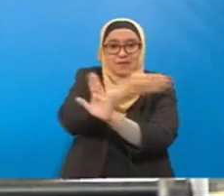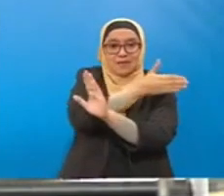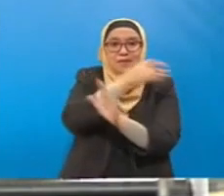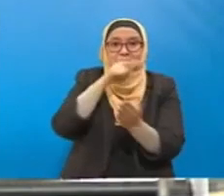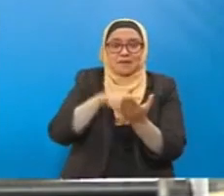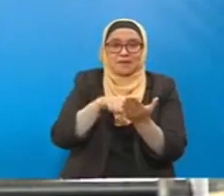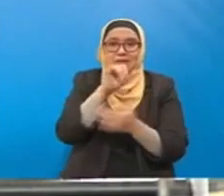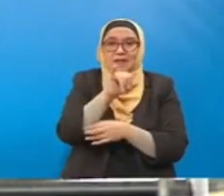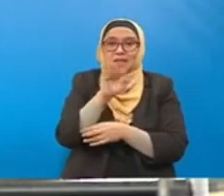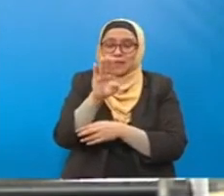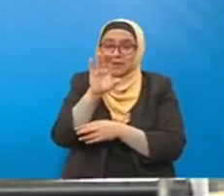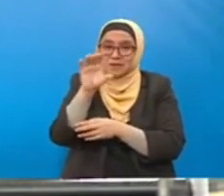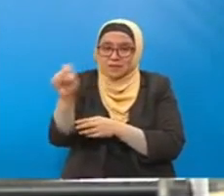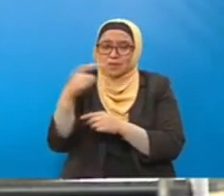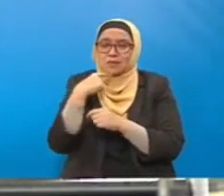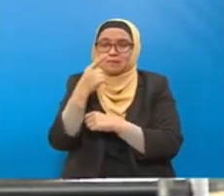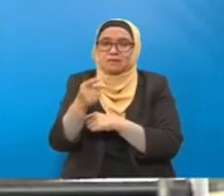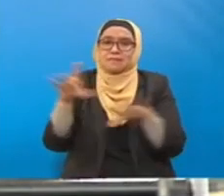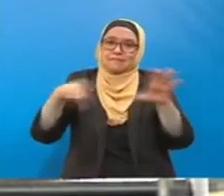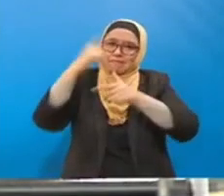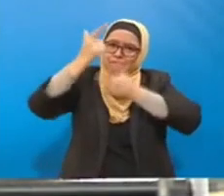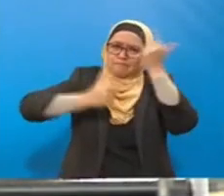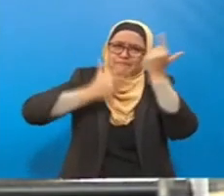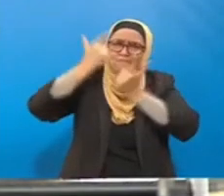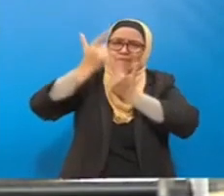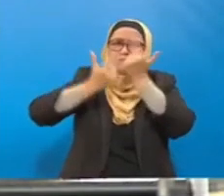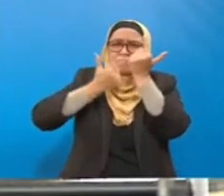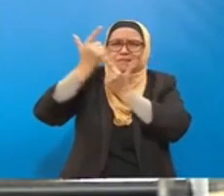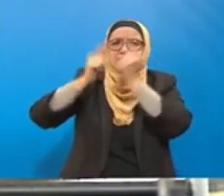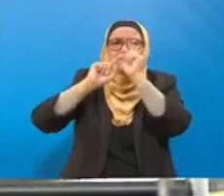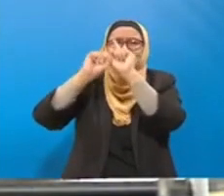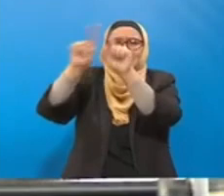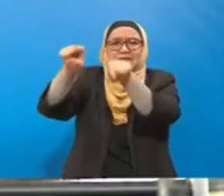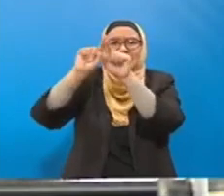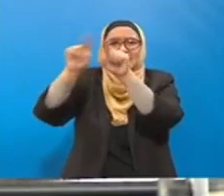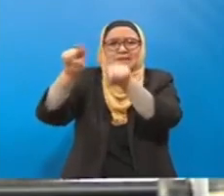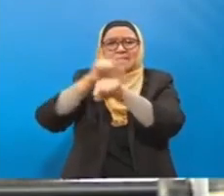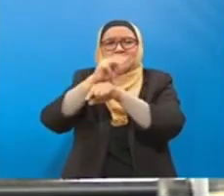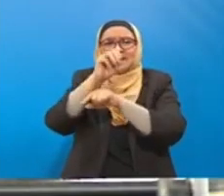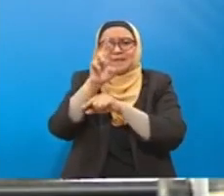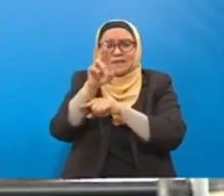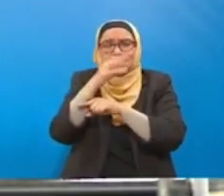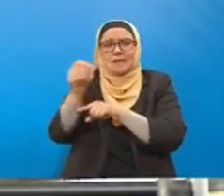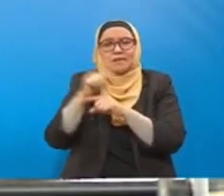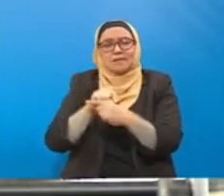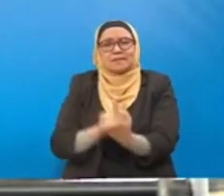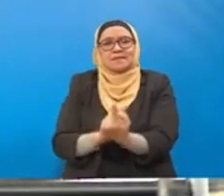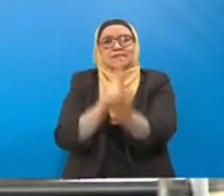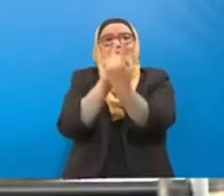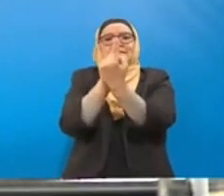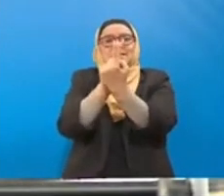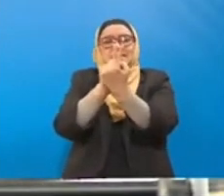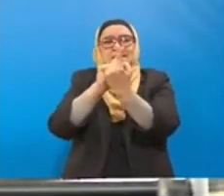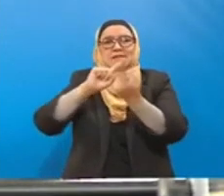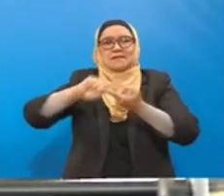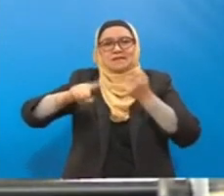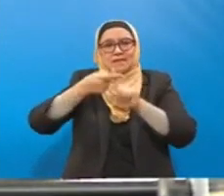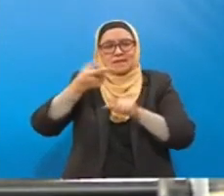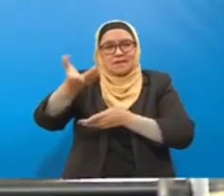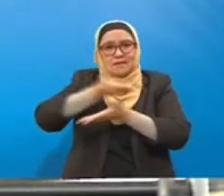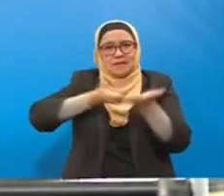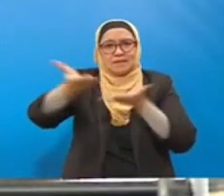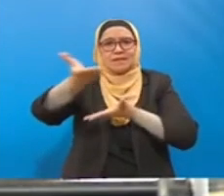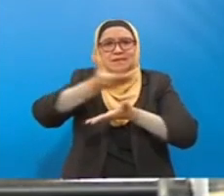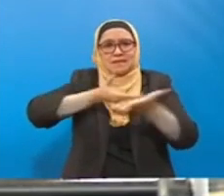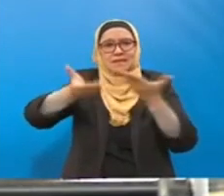lawatan ke Mesir dan telah mengadakan pertemuan dengan rangkaian senyawa beliau di Mesir ketika itu kita berharap